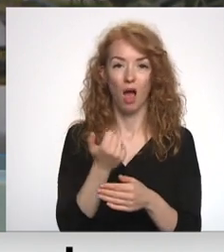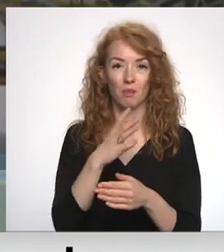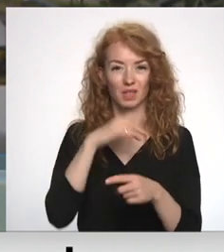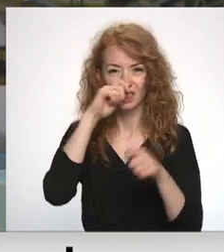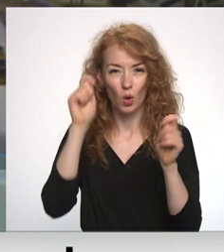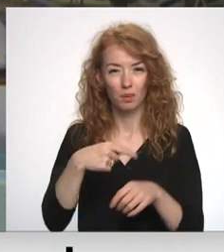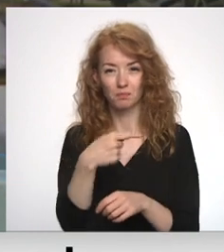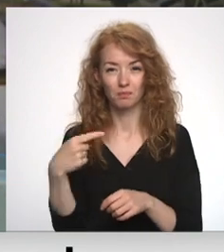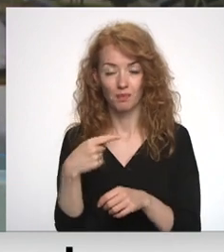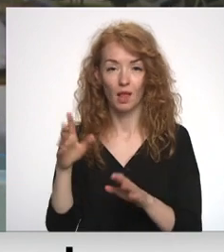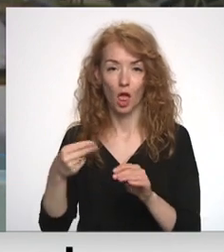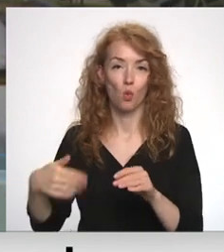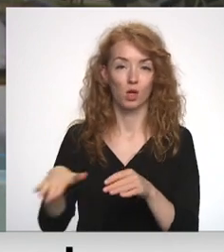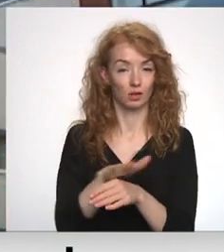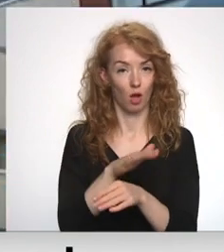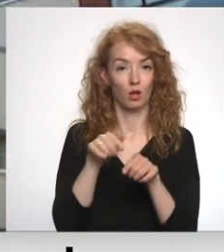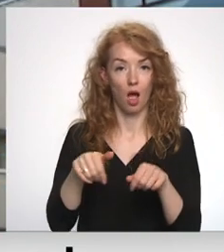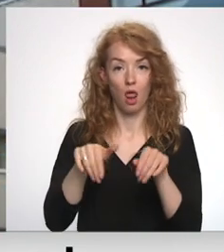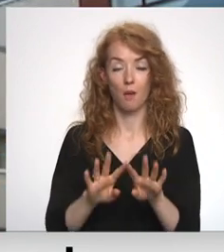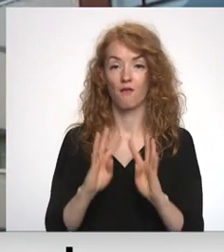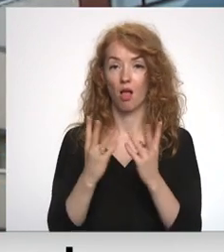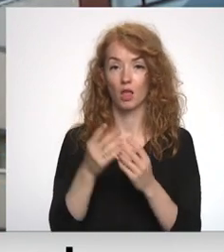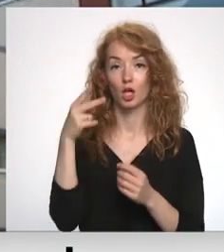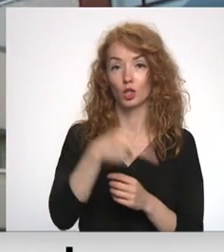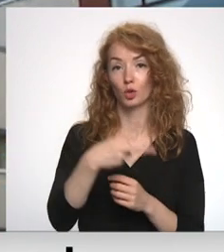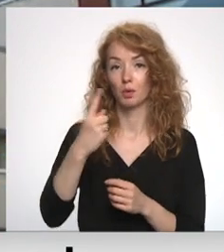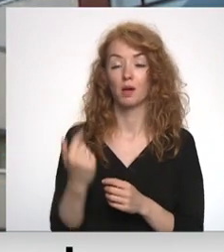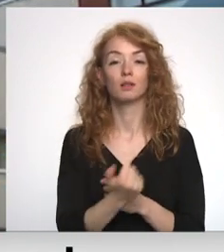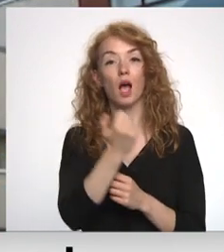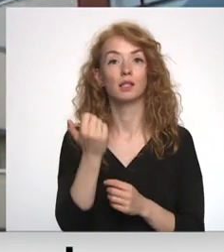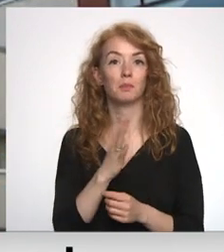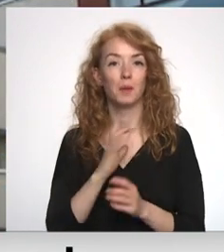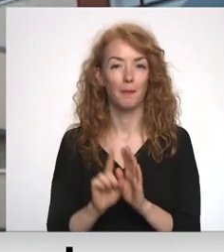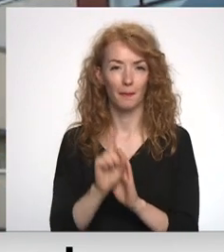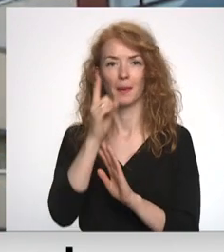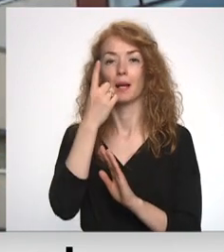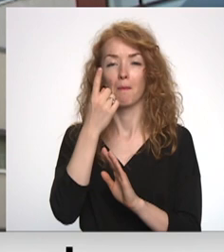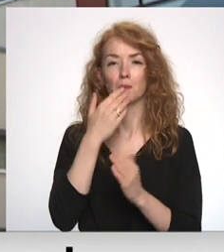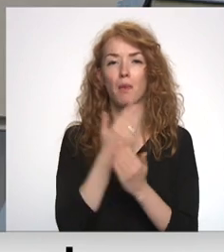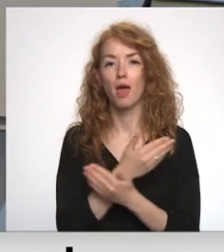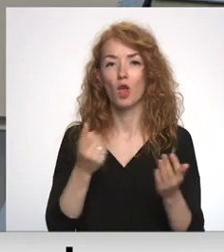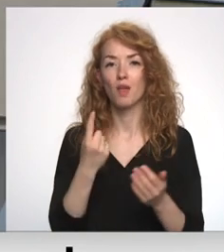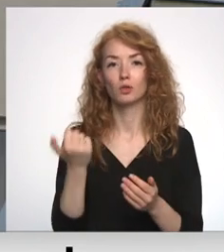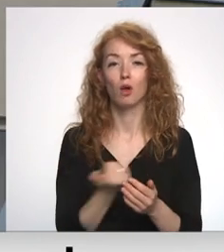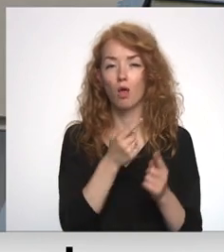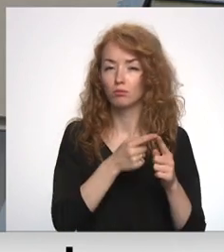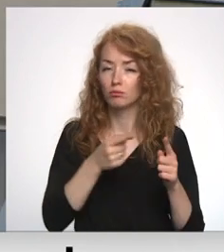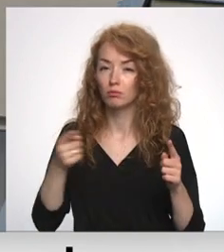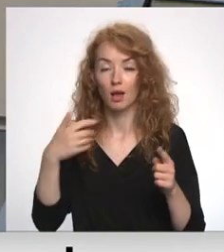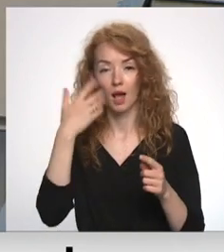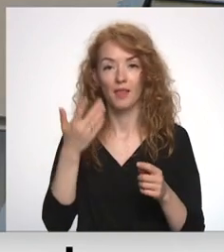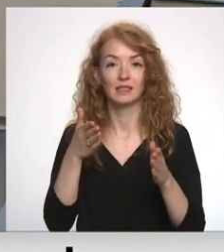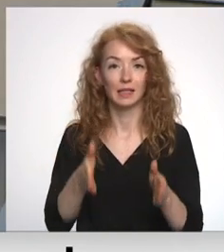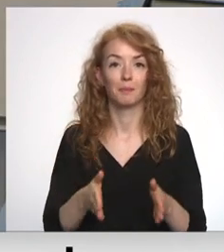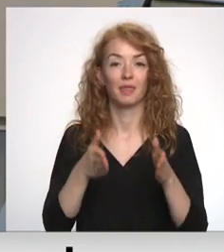tā lēmusi slimnīcas valde. 2021. Gads bija pirmais pēdējo 11 gadu periodā, kad slimnīca